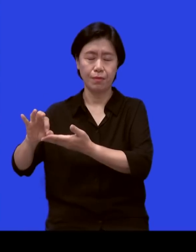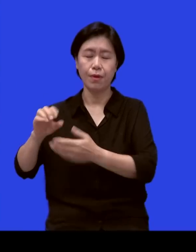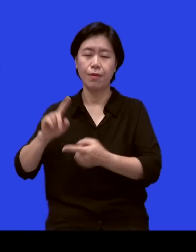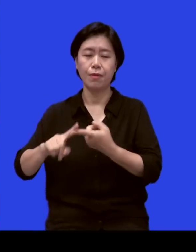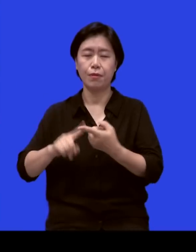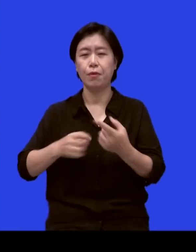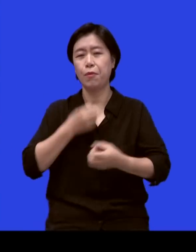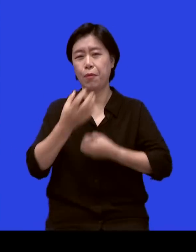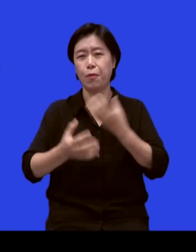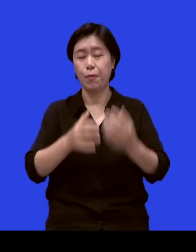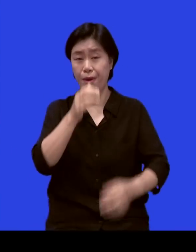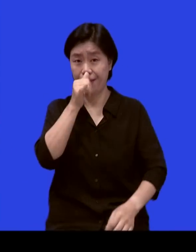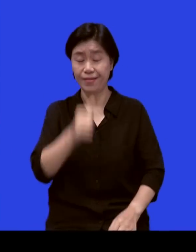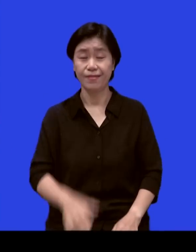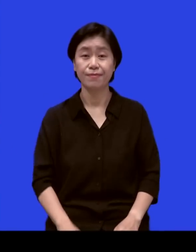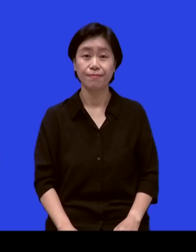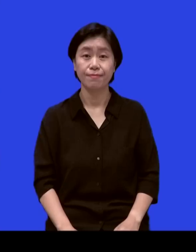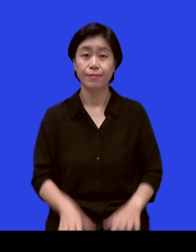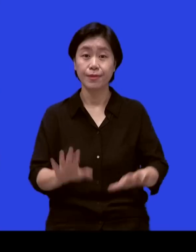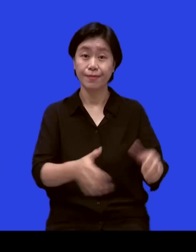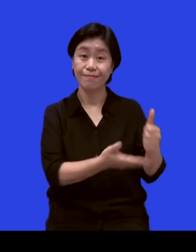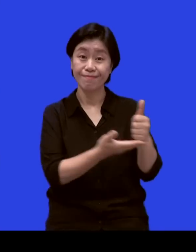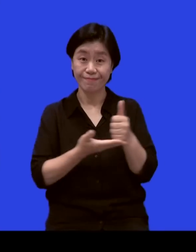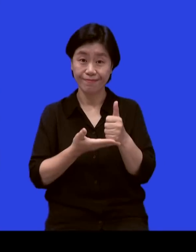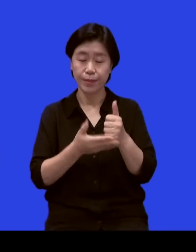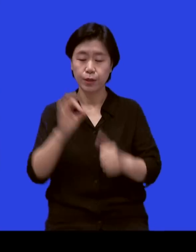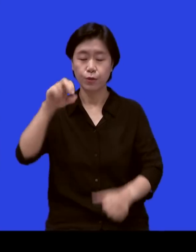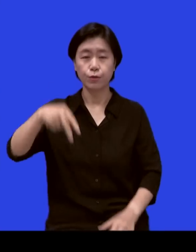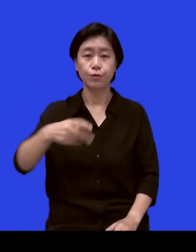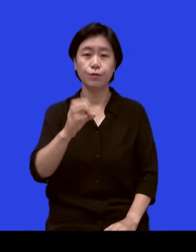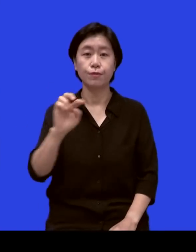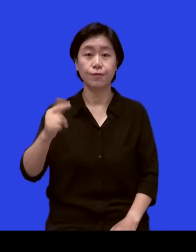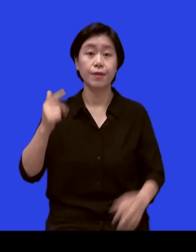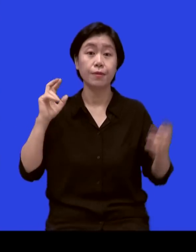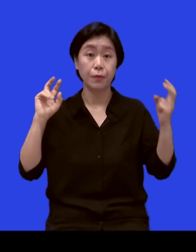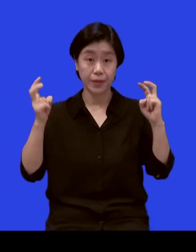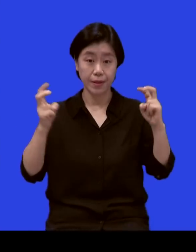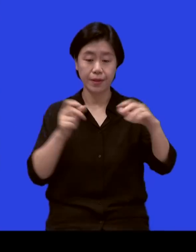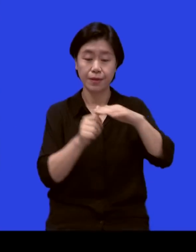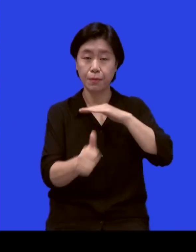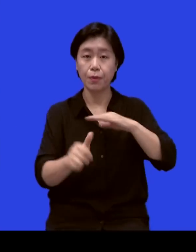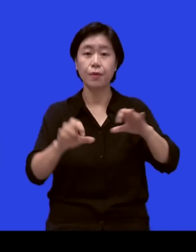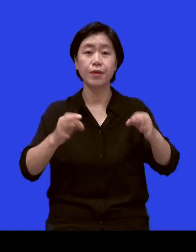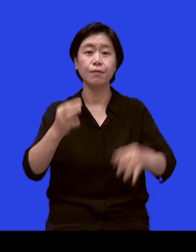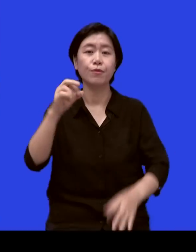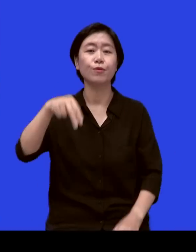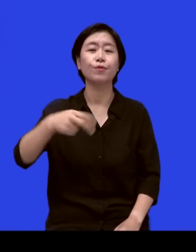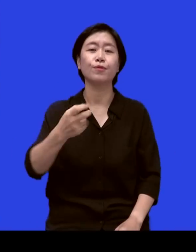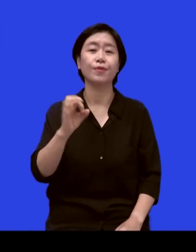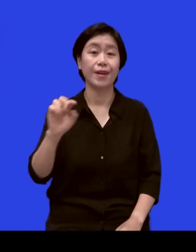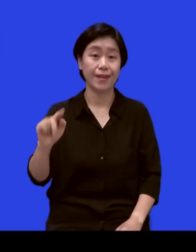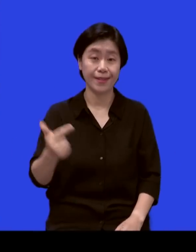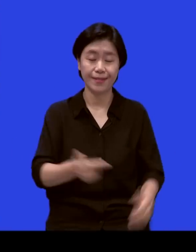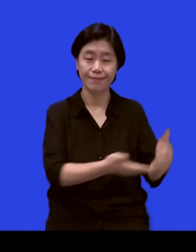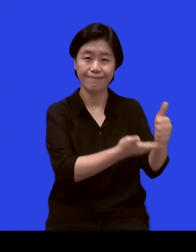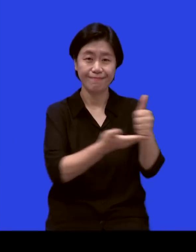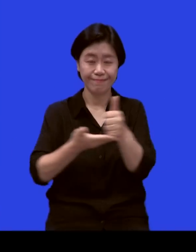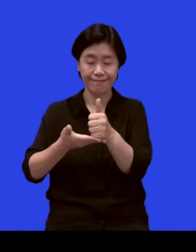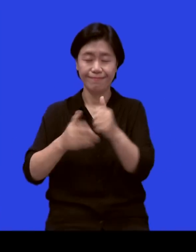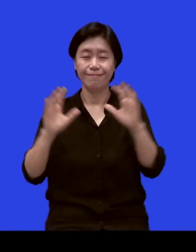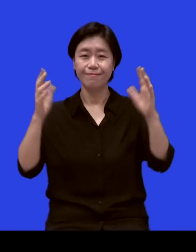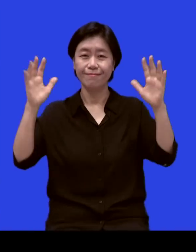참 공감이 많이 가는 분인데요. 네. 얼른 모셔보겠습니다. 유한컴퍼니 김유한 대표님이십니다. 어서 오세요.